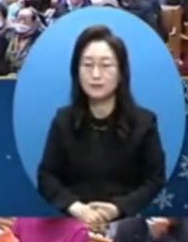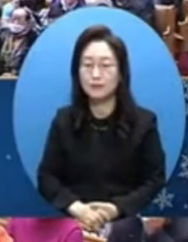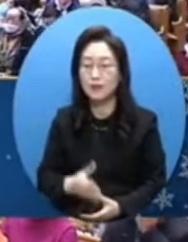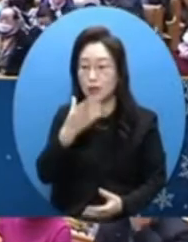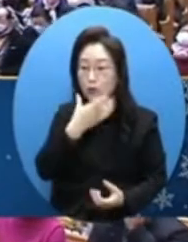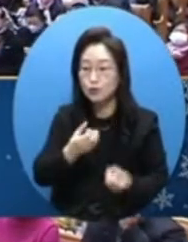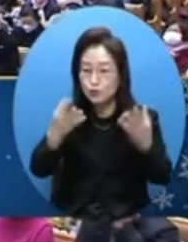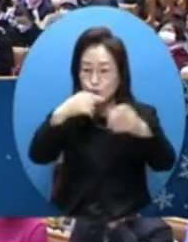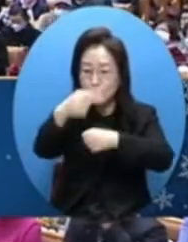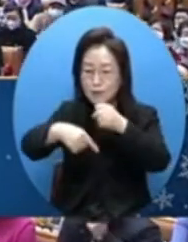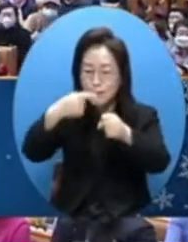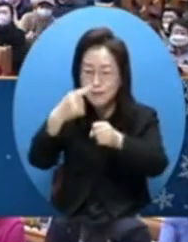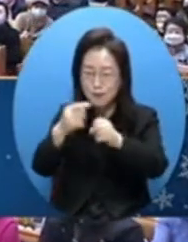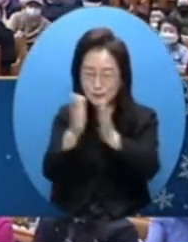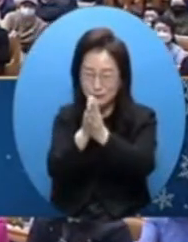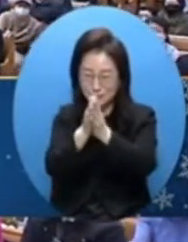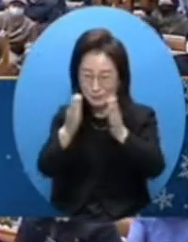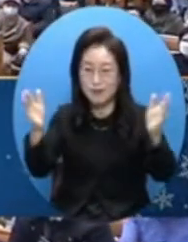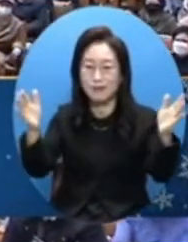축복의 한 해가 시작되었습니다.